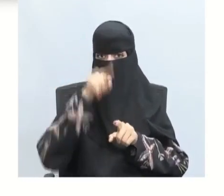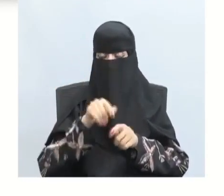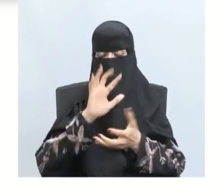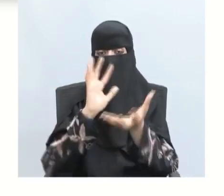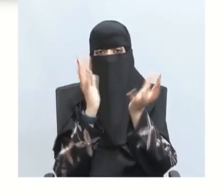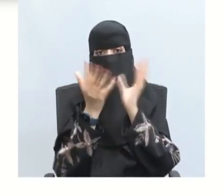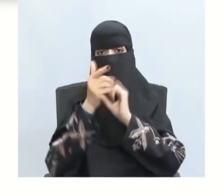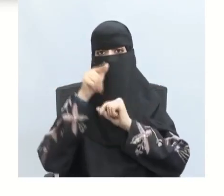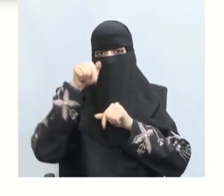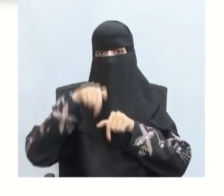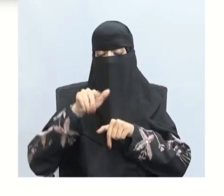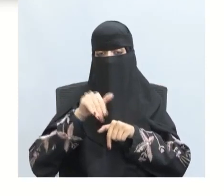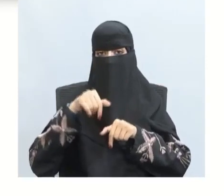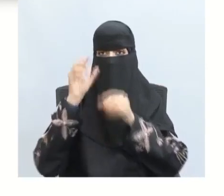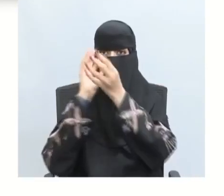العالمي